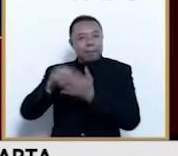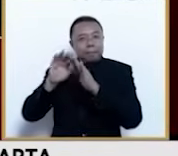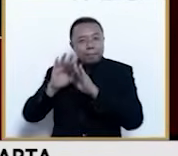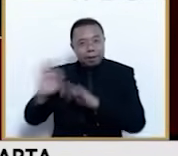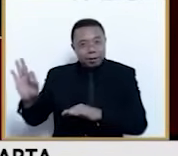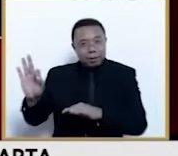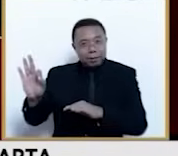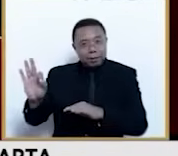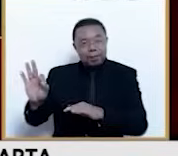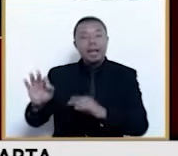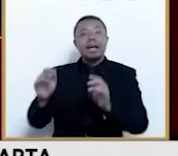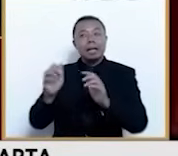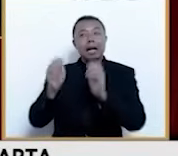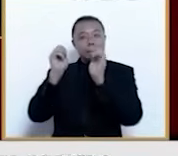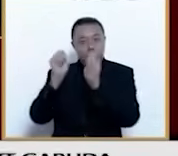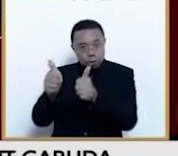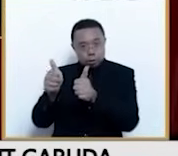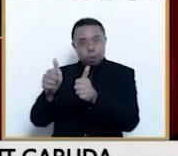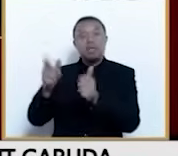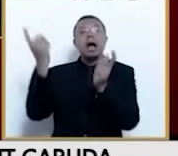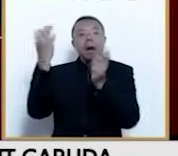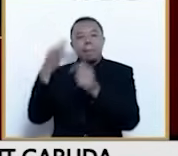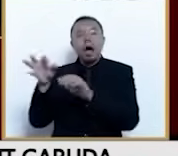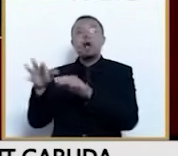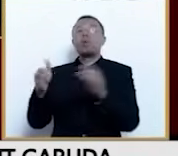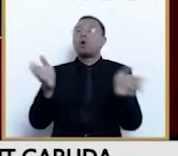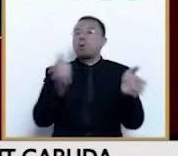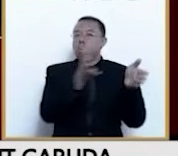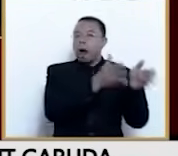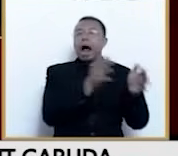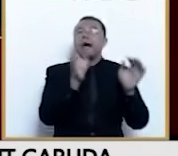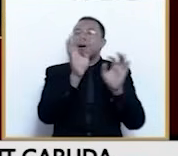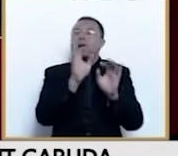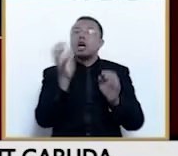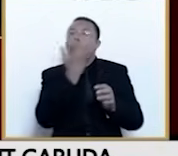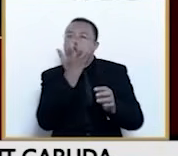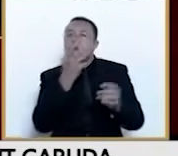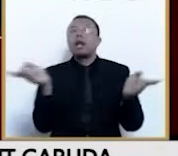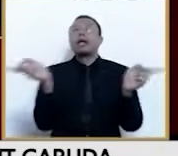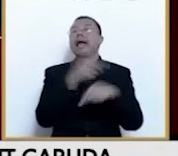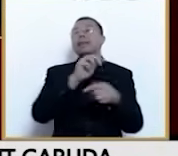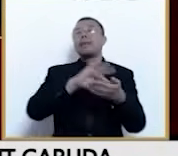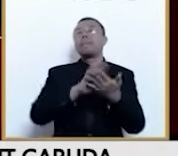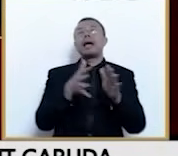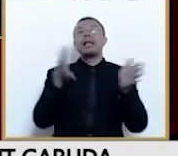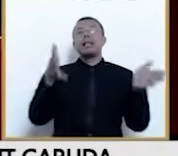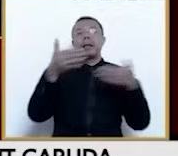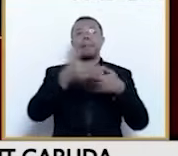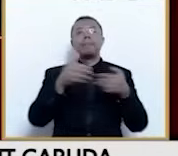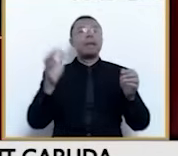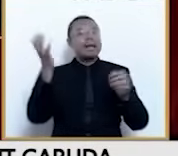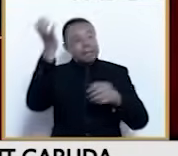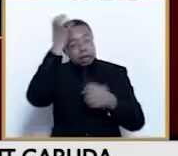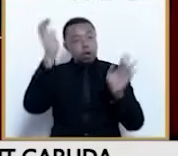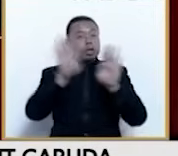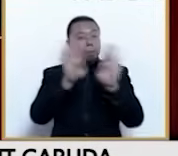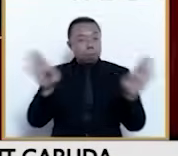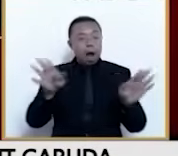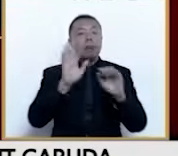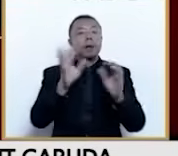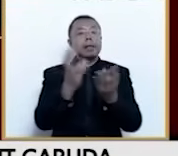baru yang layak, baru kemudian ruang-ruang yang kumuh akan kita jadikan ruang terbuka hijau, sehingga akan